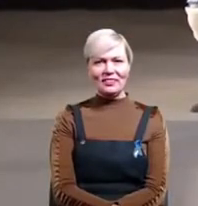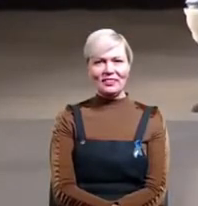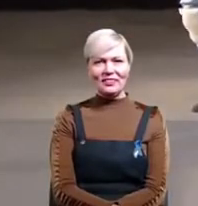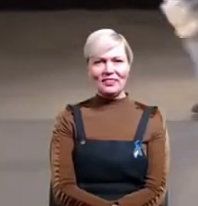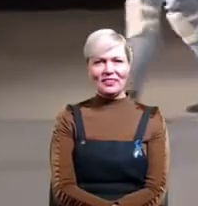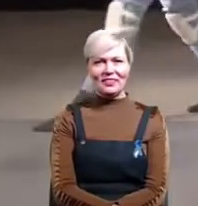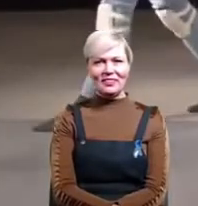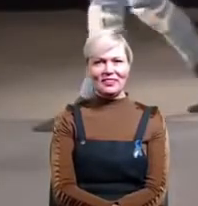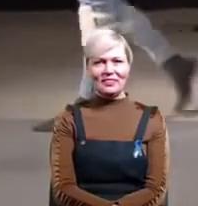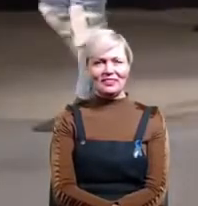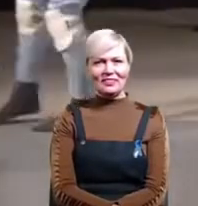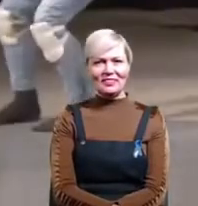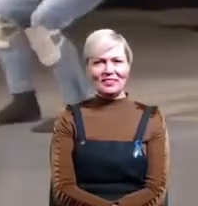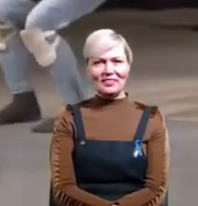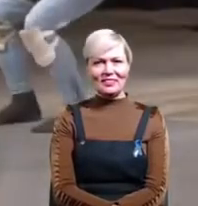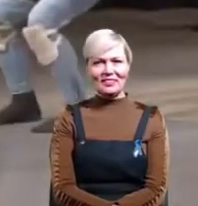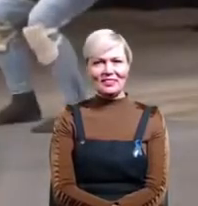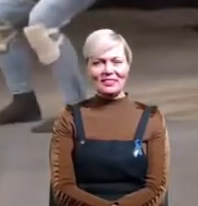ногой.